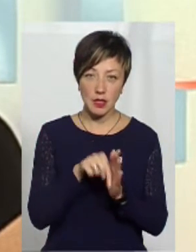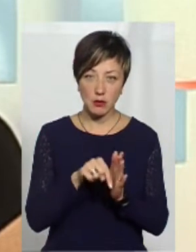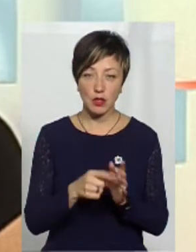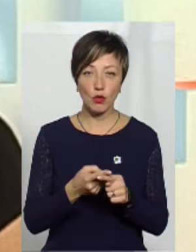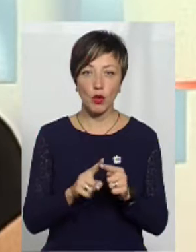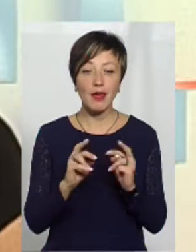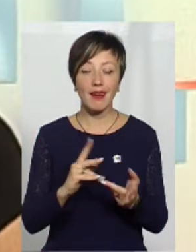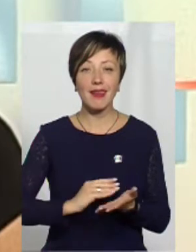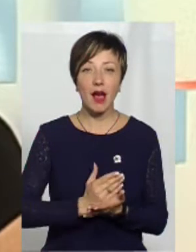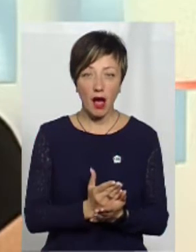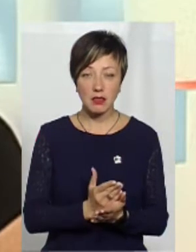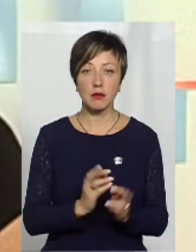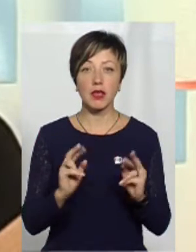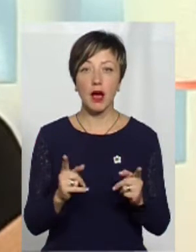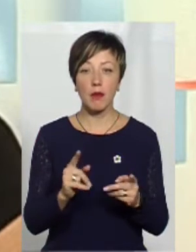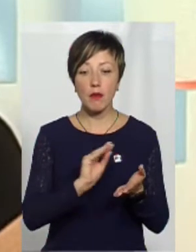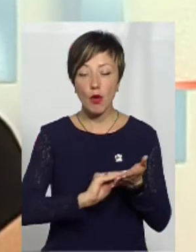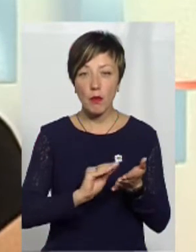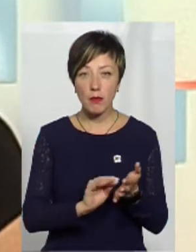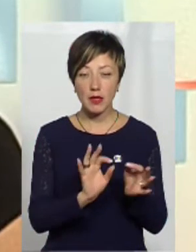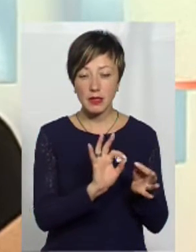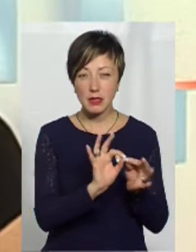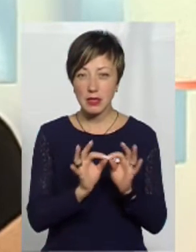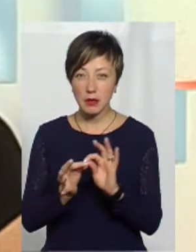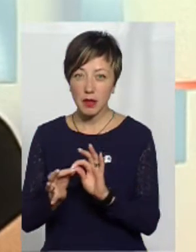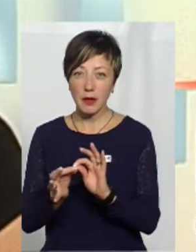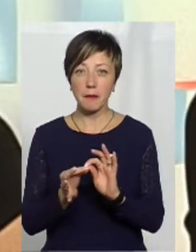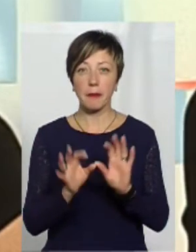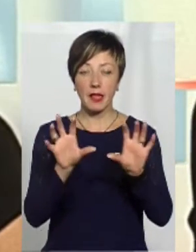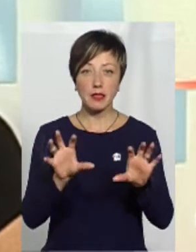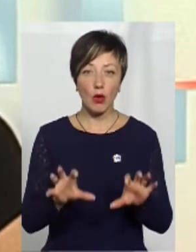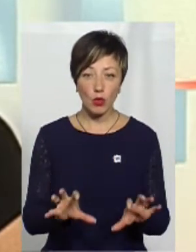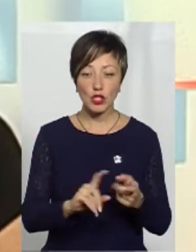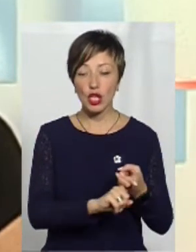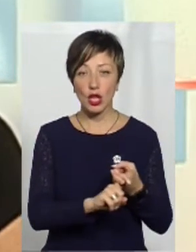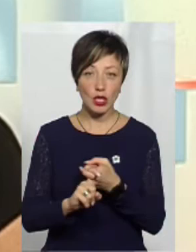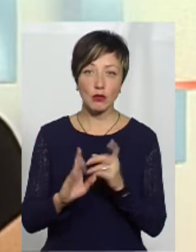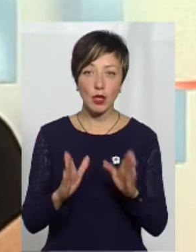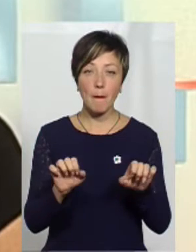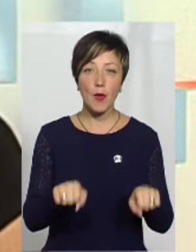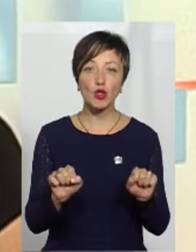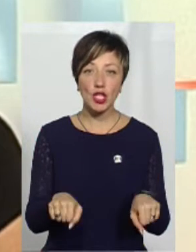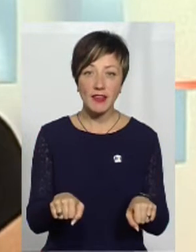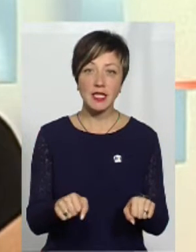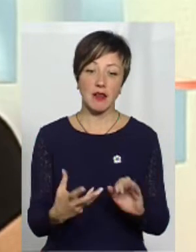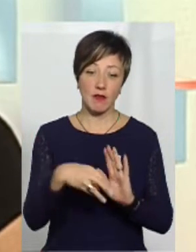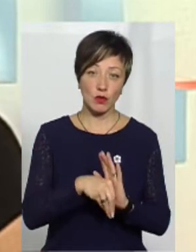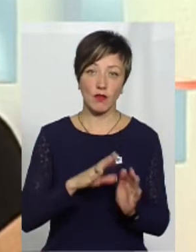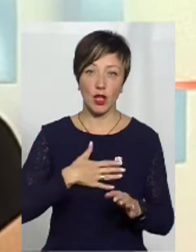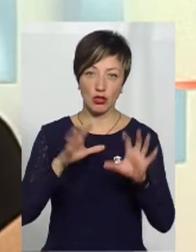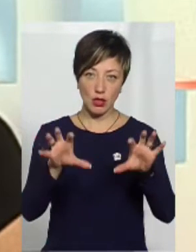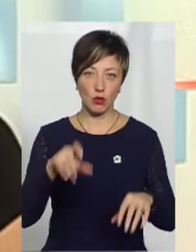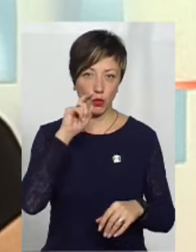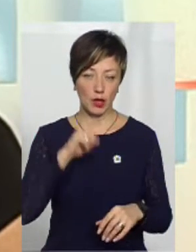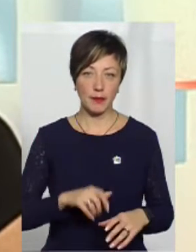Тому наскільки якісним, наскільки прописаним буде це, якісно прописаним буде цей закон, буде залежати можливість його імплементації і реальність